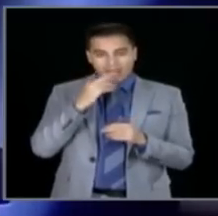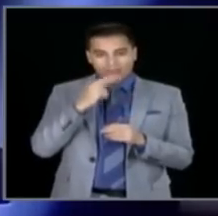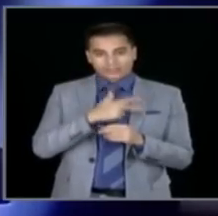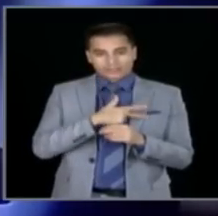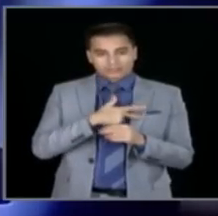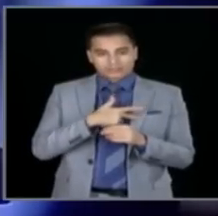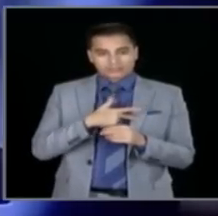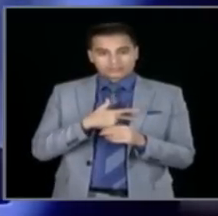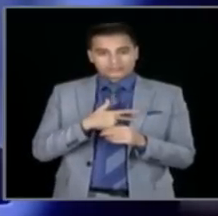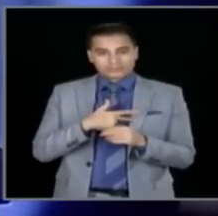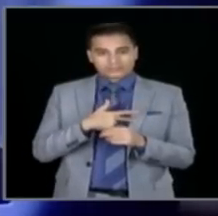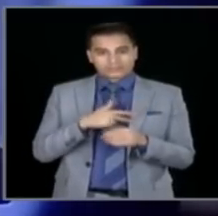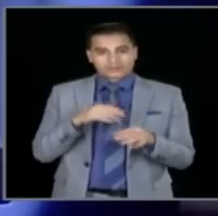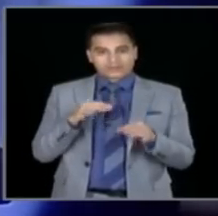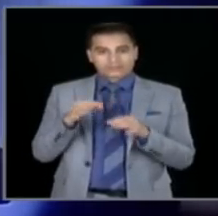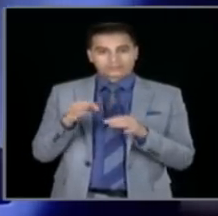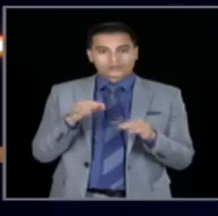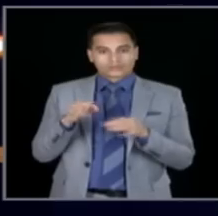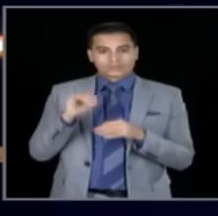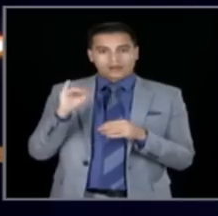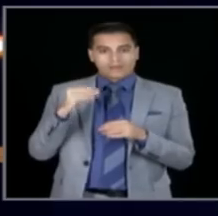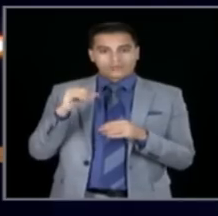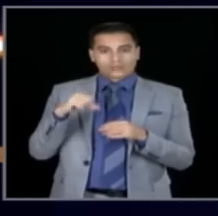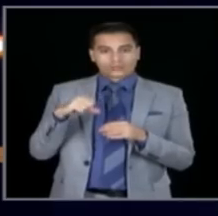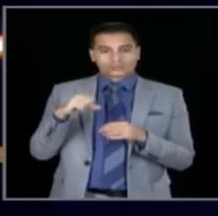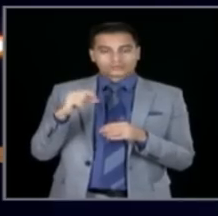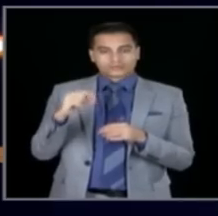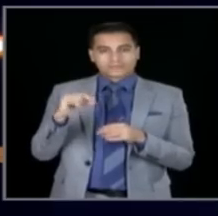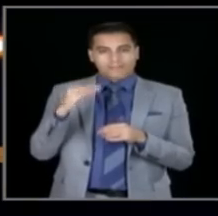اسمه، باشمهندس محمود سعد. نحييهم هما الاثنين.